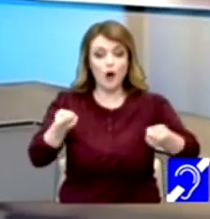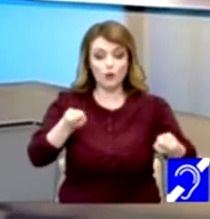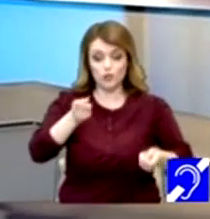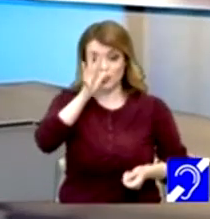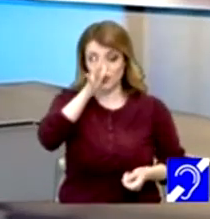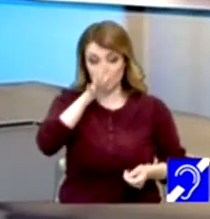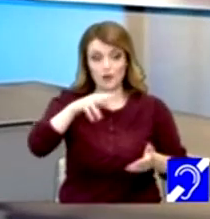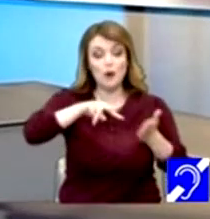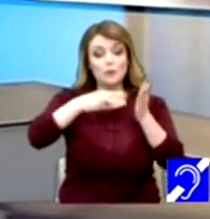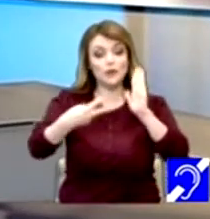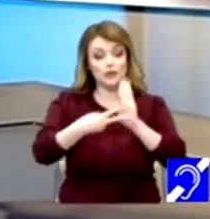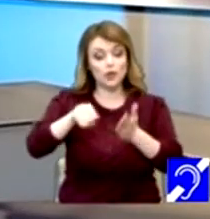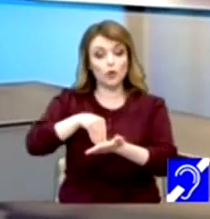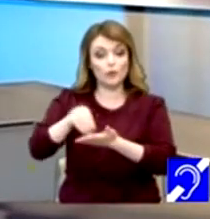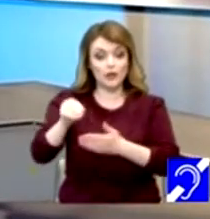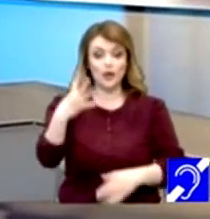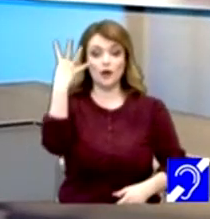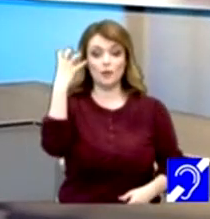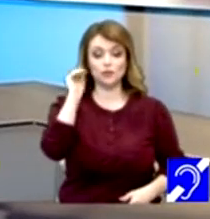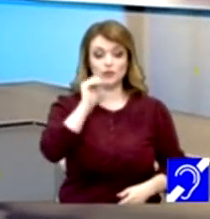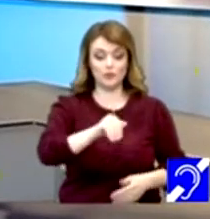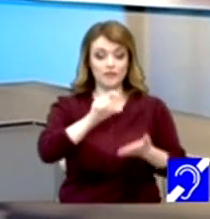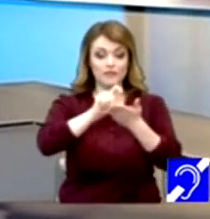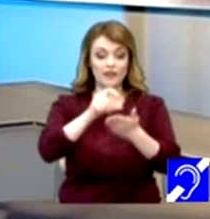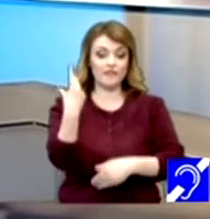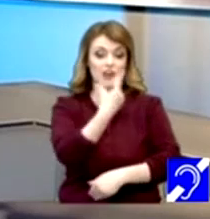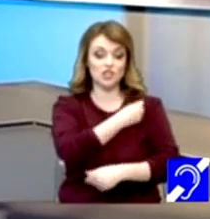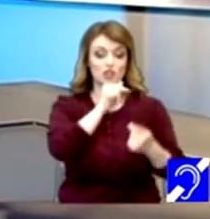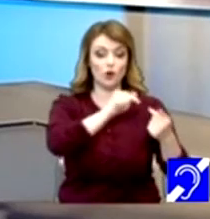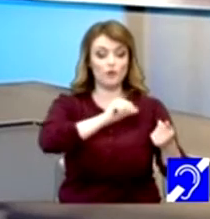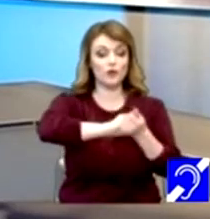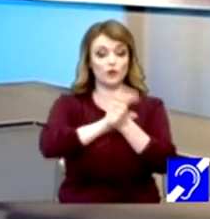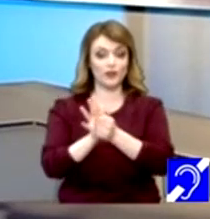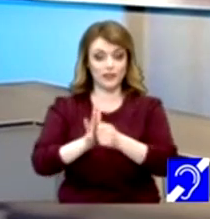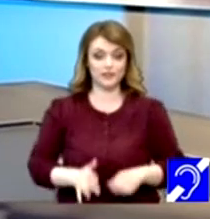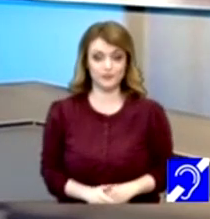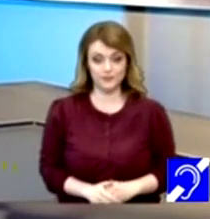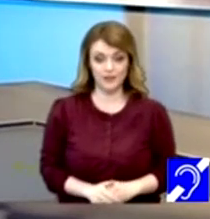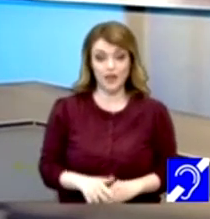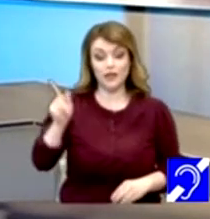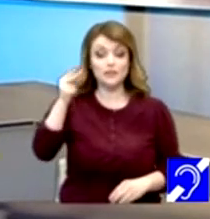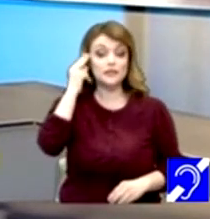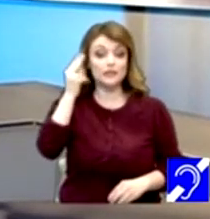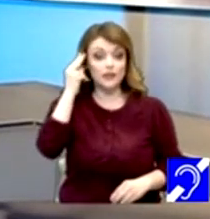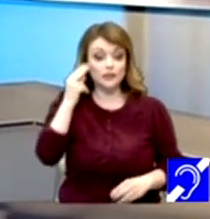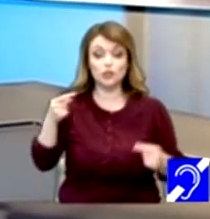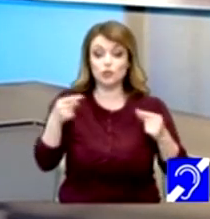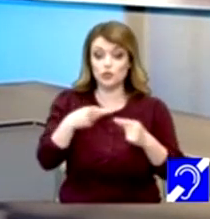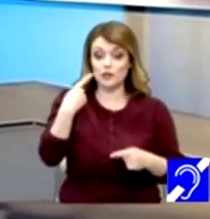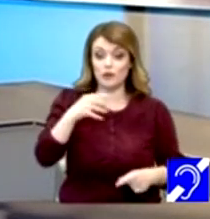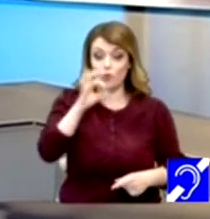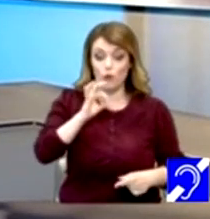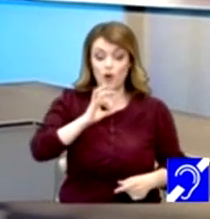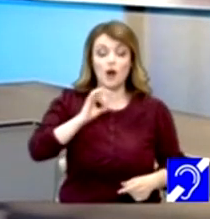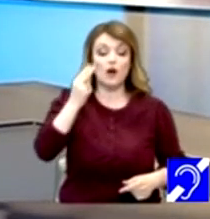Autoritățile de la Chișinău urmează să procure 400.000 de doze de vaccin împotriva COVID-19 din China. Mai exact este